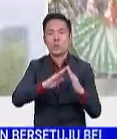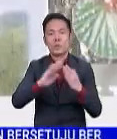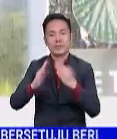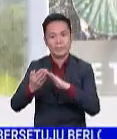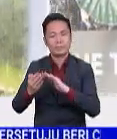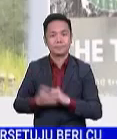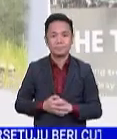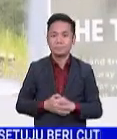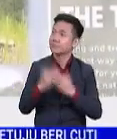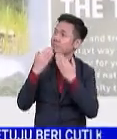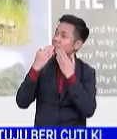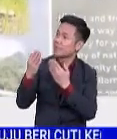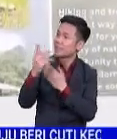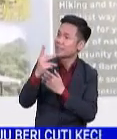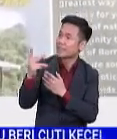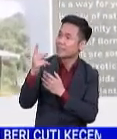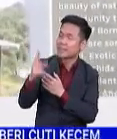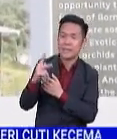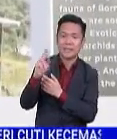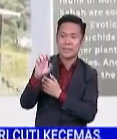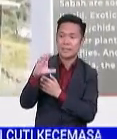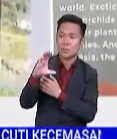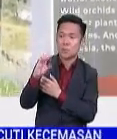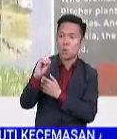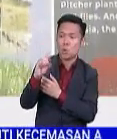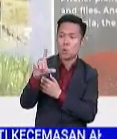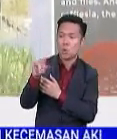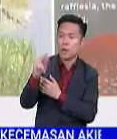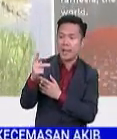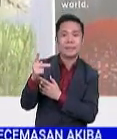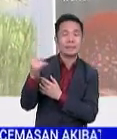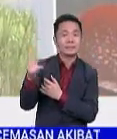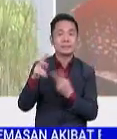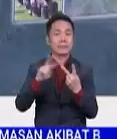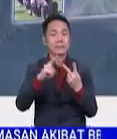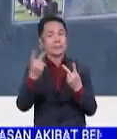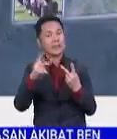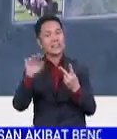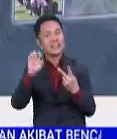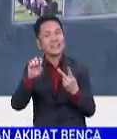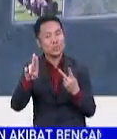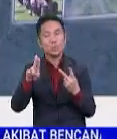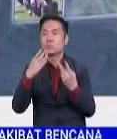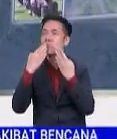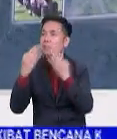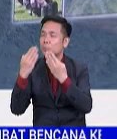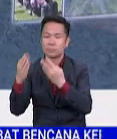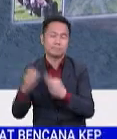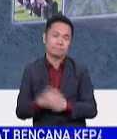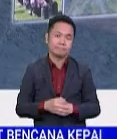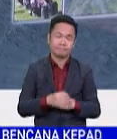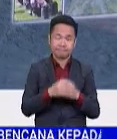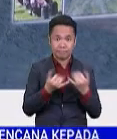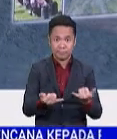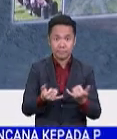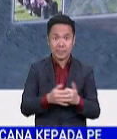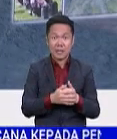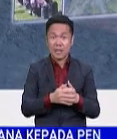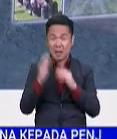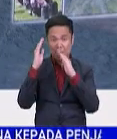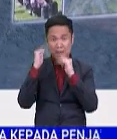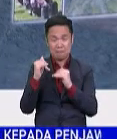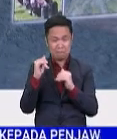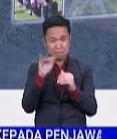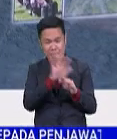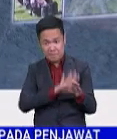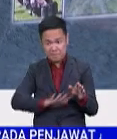terima kasih kepada kita balik coing dan juga kepada kesatuan di Eropa lah kita punya harapan agar razone